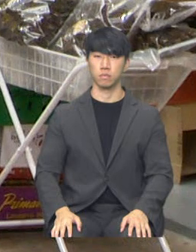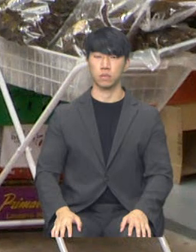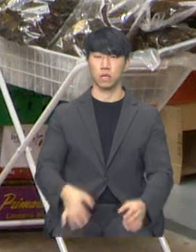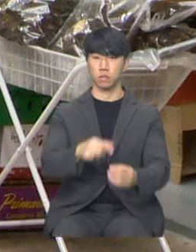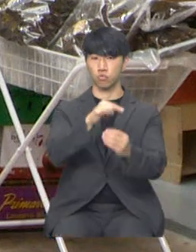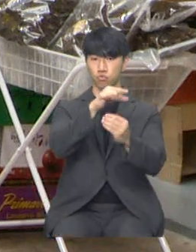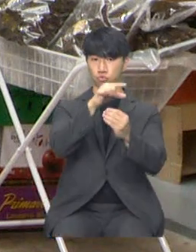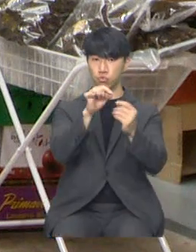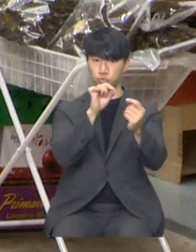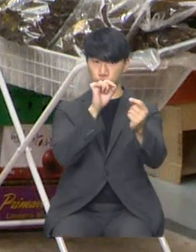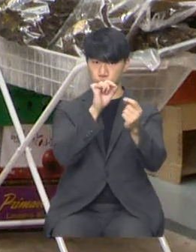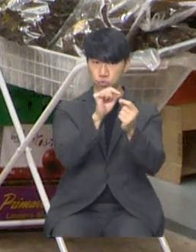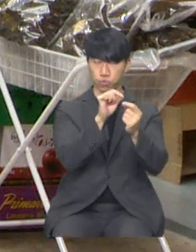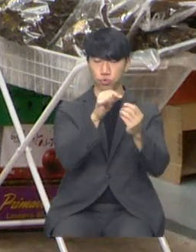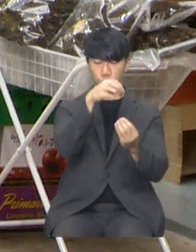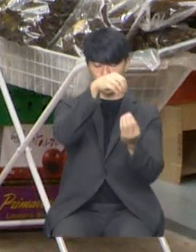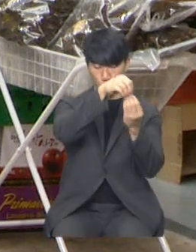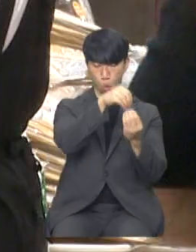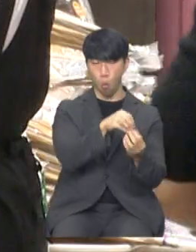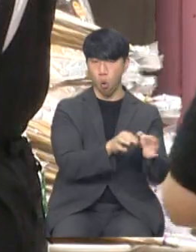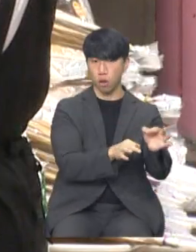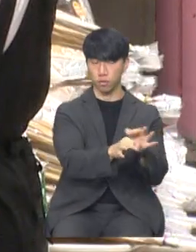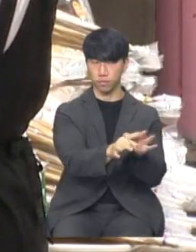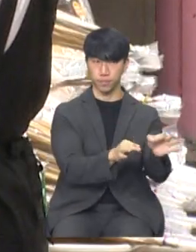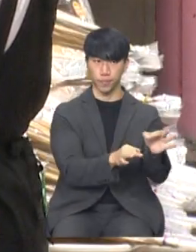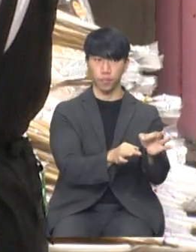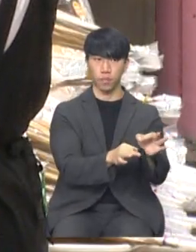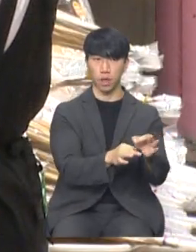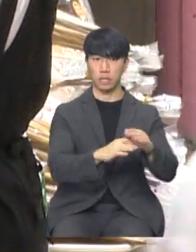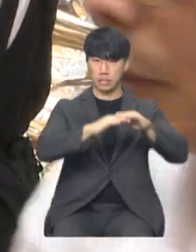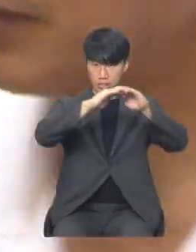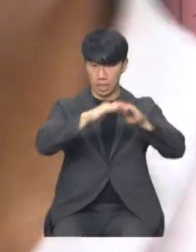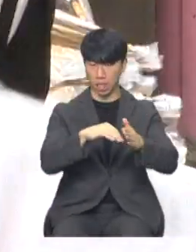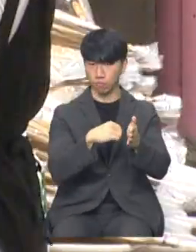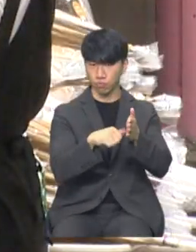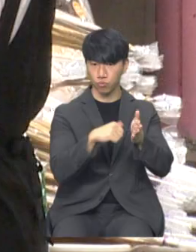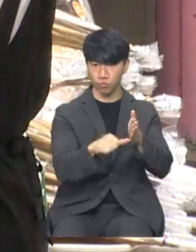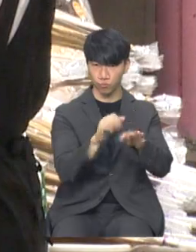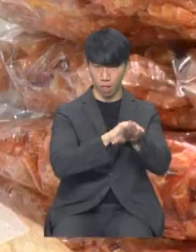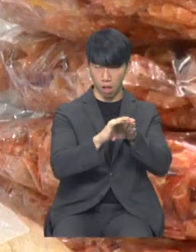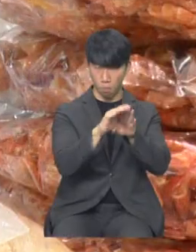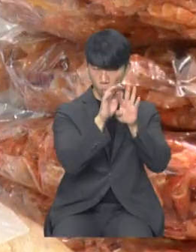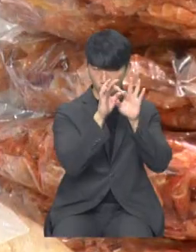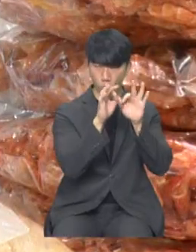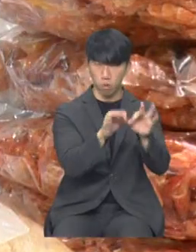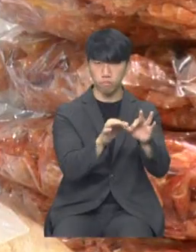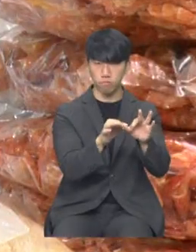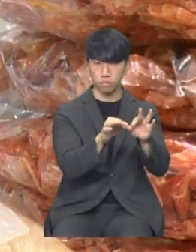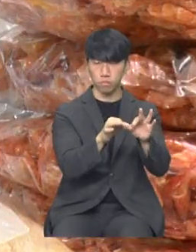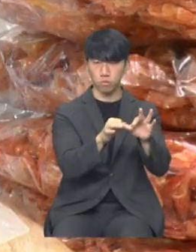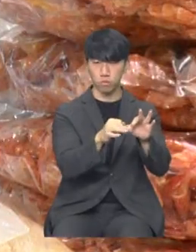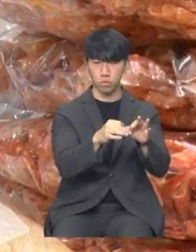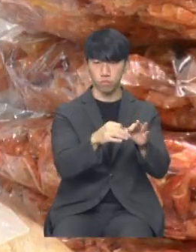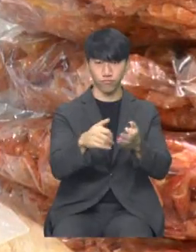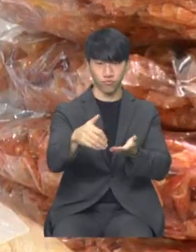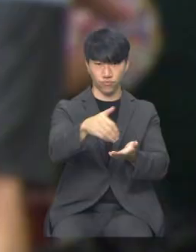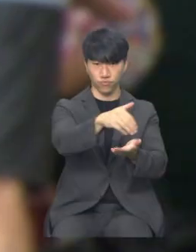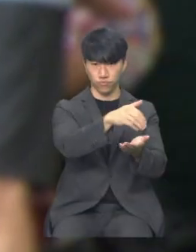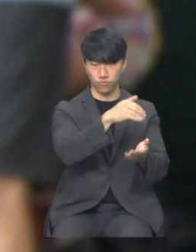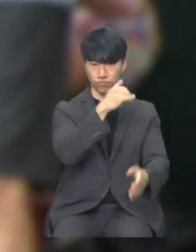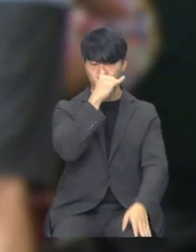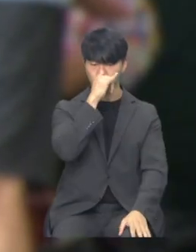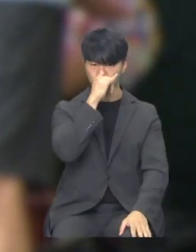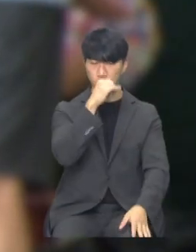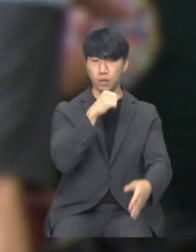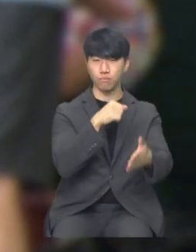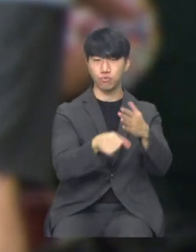추석 명절을 앞둔 전통시장. 제수용품을 꼼꼼히 살펴본 뒤 장바구니에 담습니다.